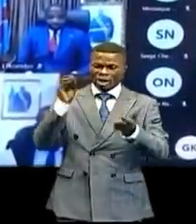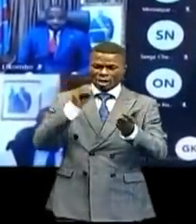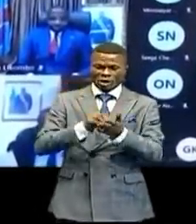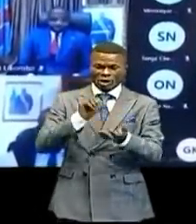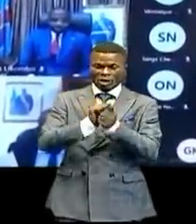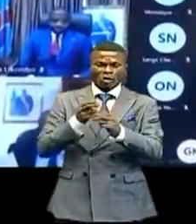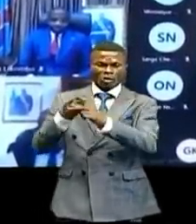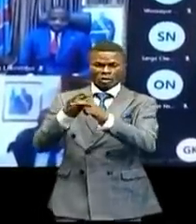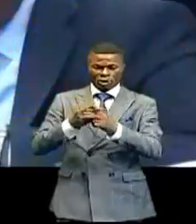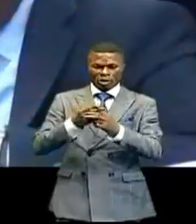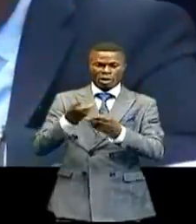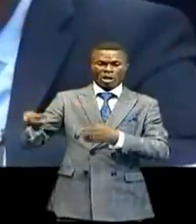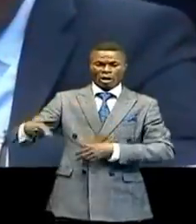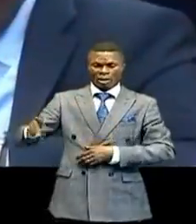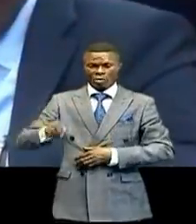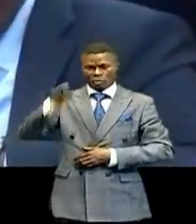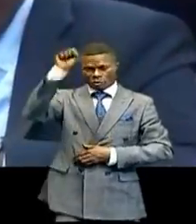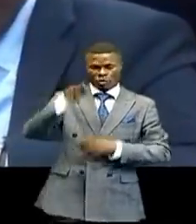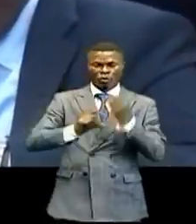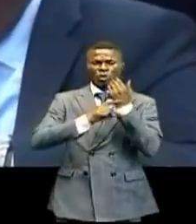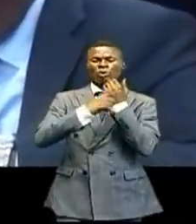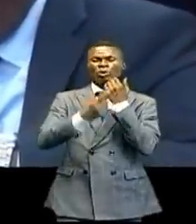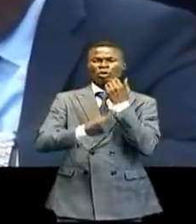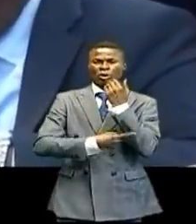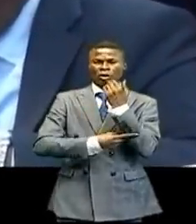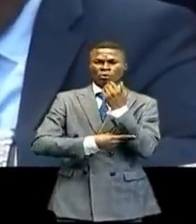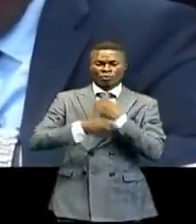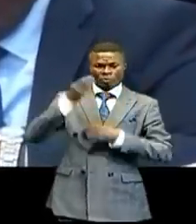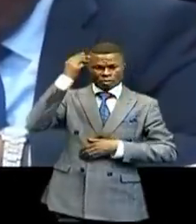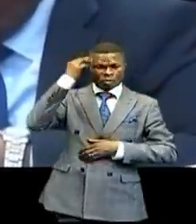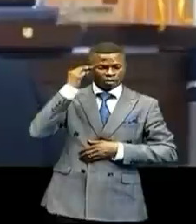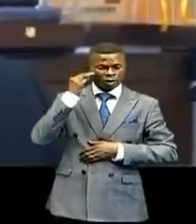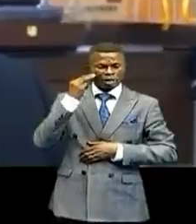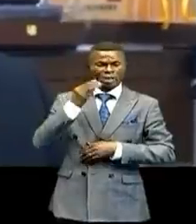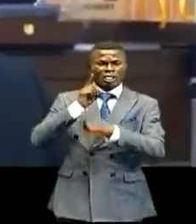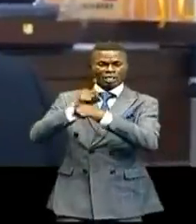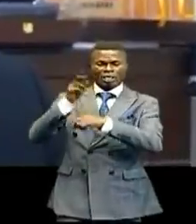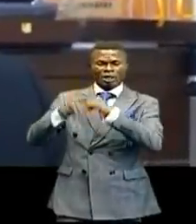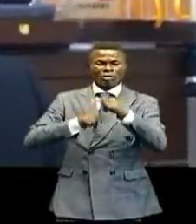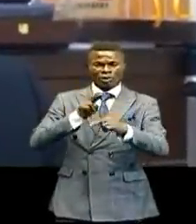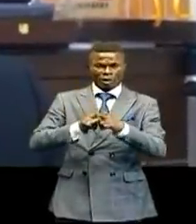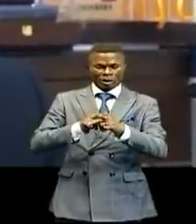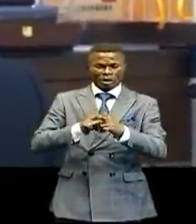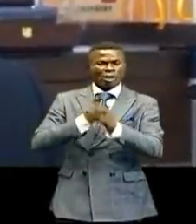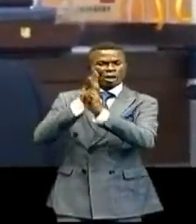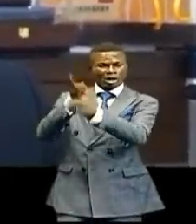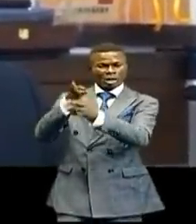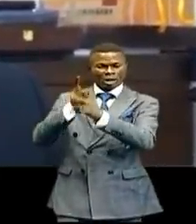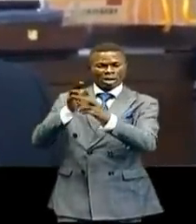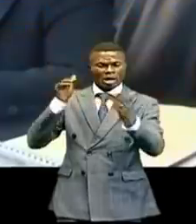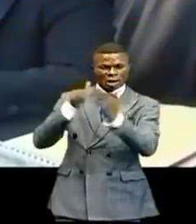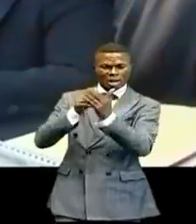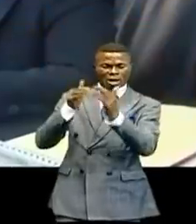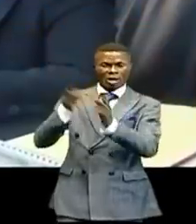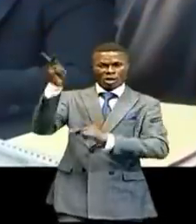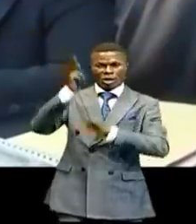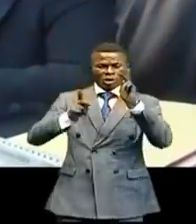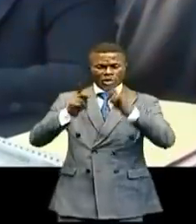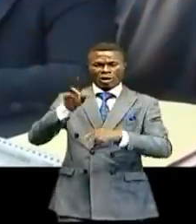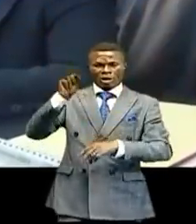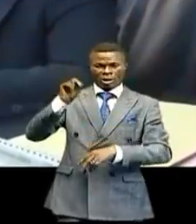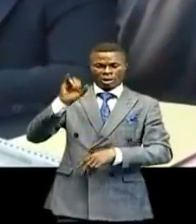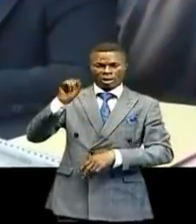situation sécuritaire dans la province du Sud-Kivu, le ministre de la Défense nationale a fait état de l'attaque de la population